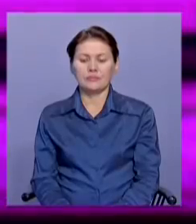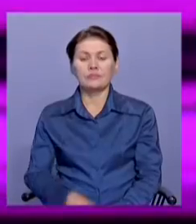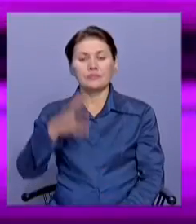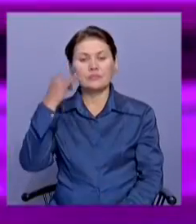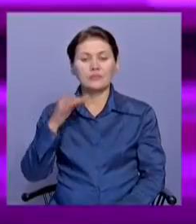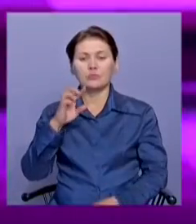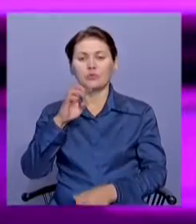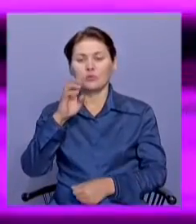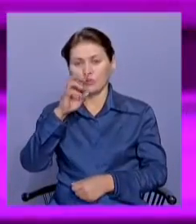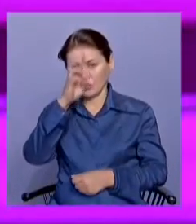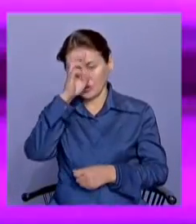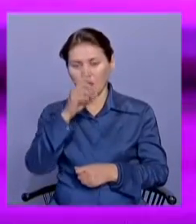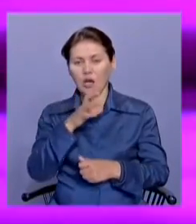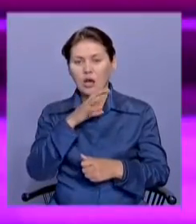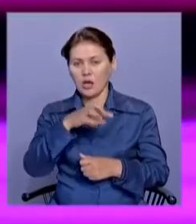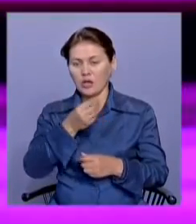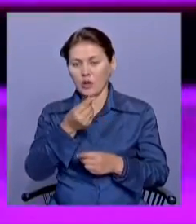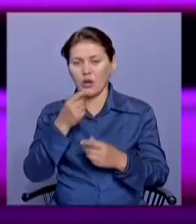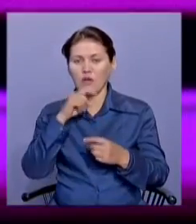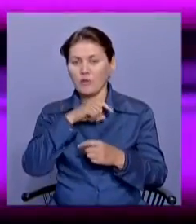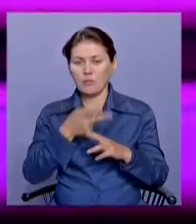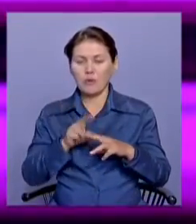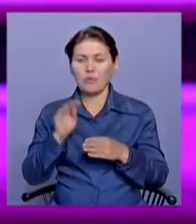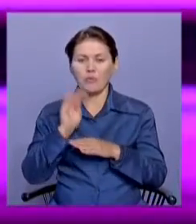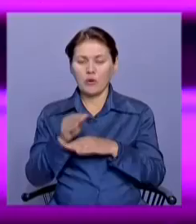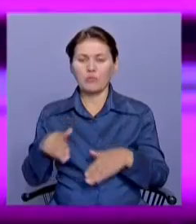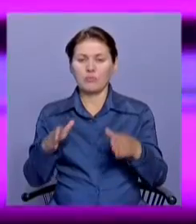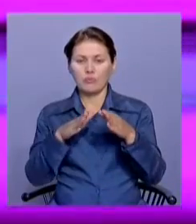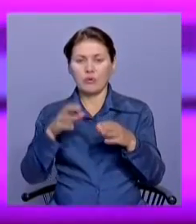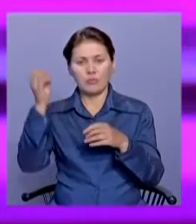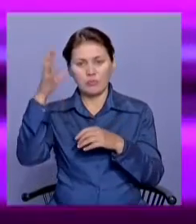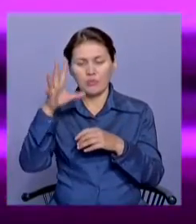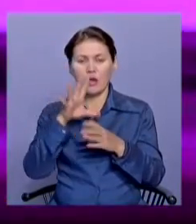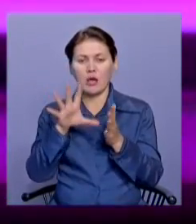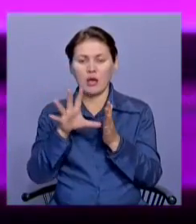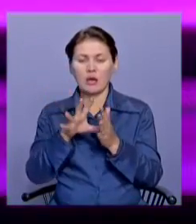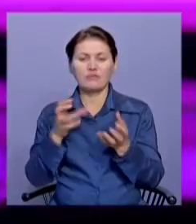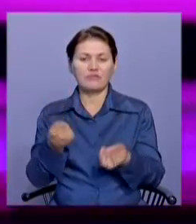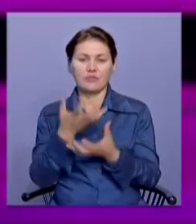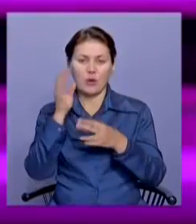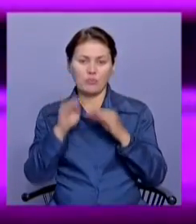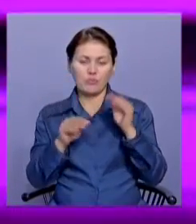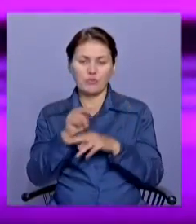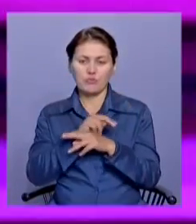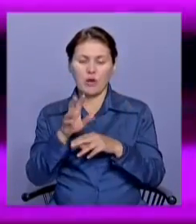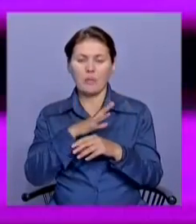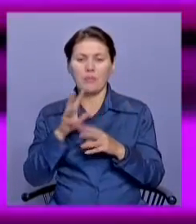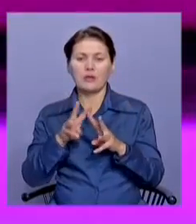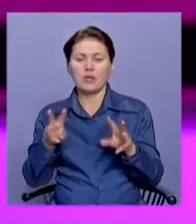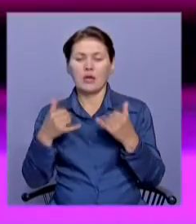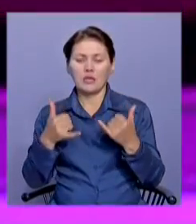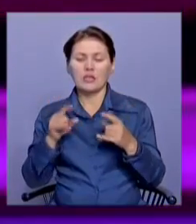Алматыда бюджетті үнемдеу есебінен қосымша жолдар салынып, жарық желілері жөнделетін болды. Бүгін жергілікті мәслихаттың кезектен тыс